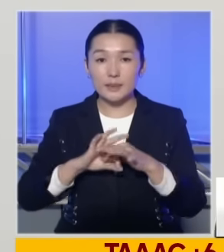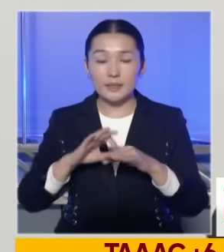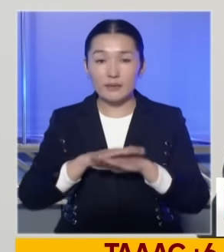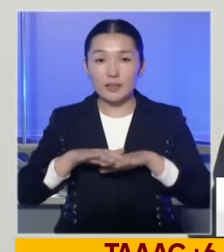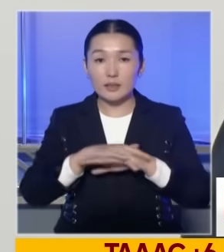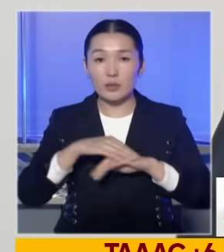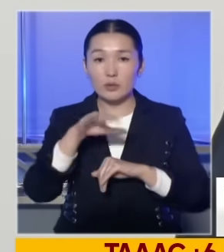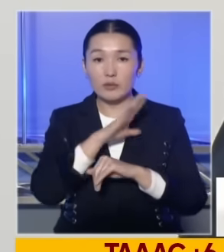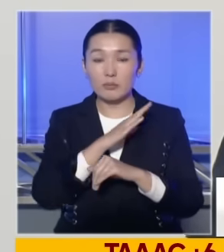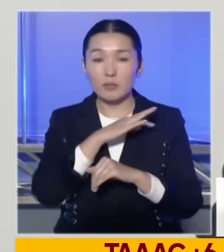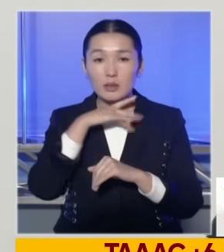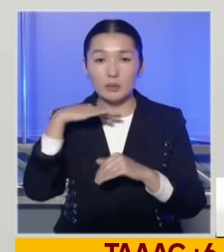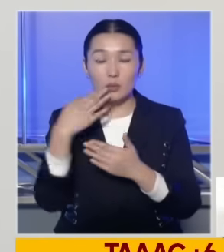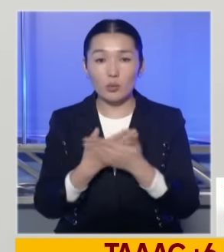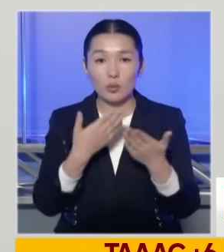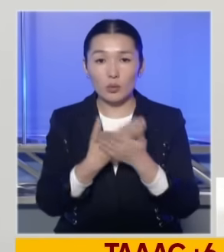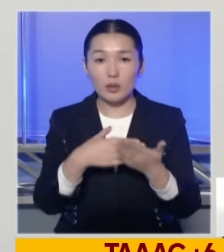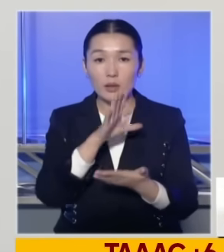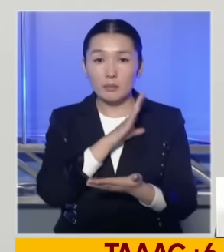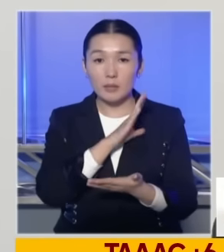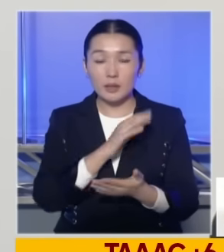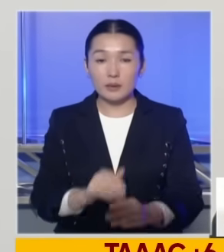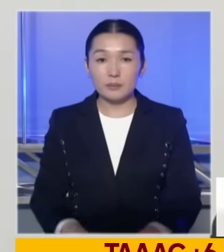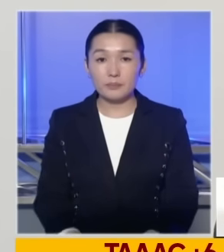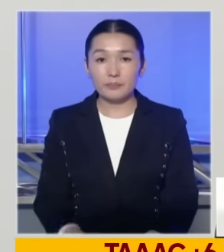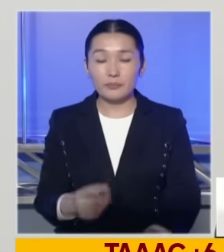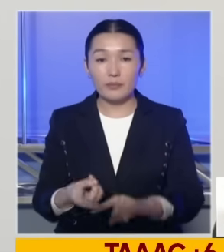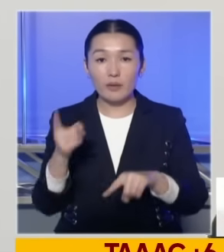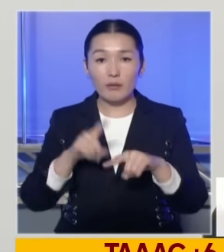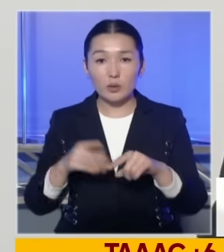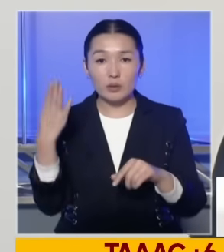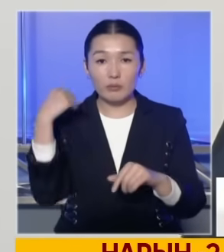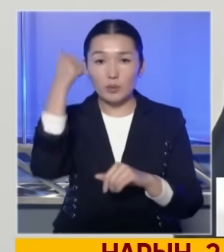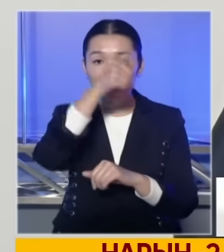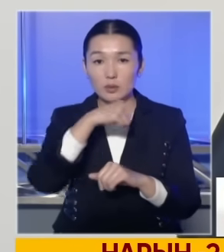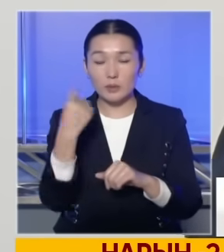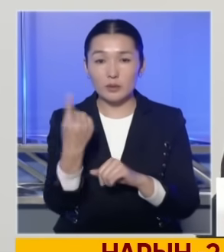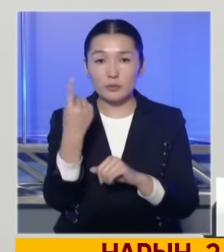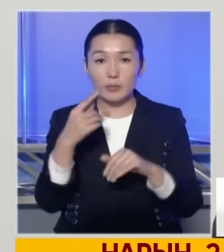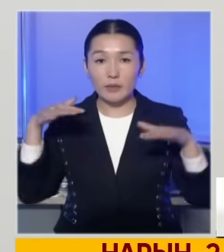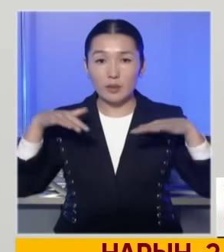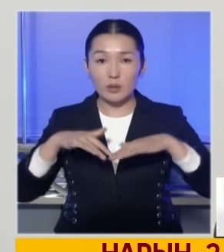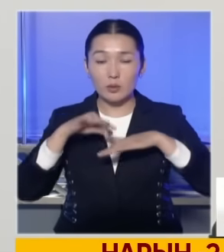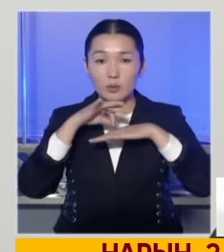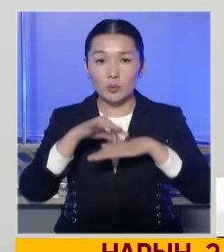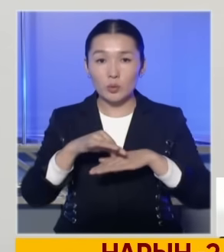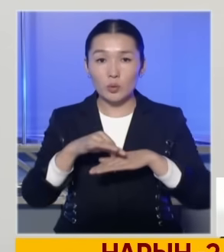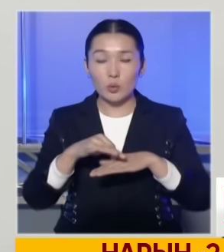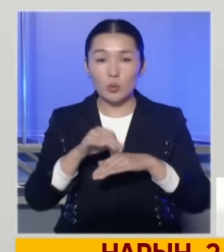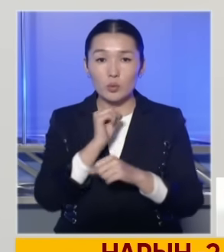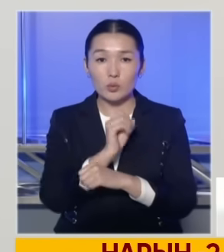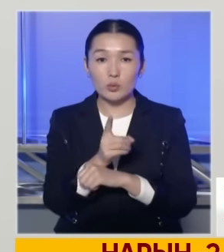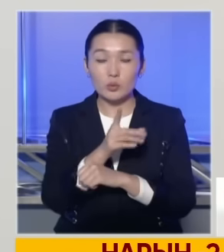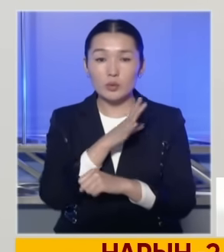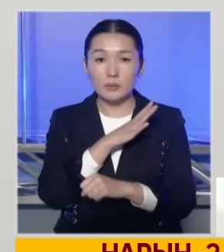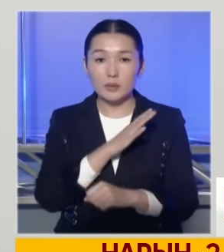болгон, көптөгөн сунуштар келип түшкөн. Ошол былтыркы биринчи курултай өтүп жатканда ошол курултайдан тапшырма